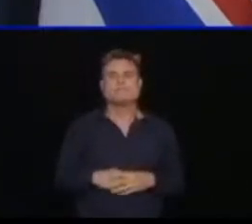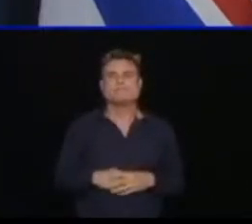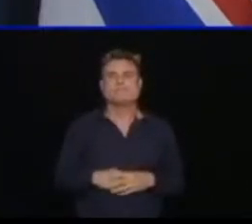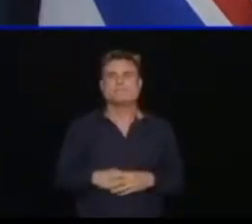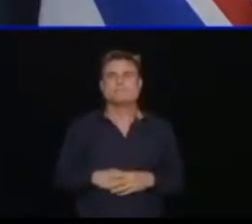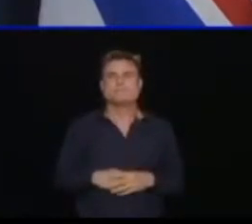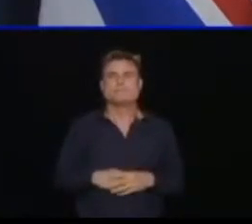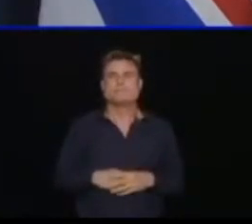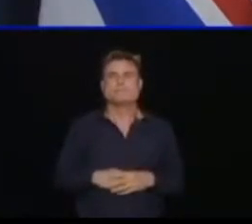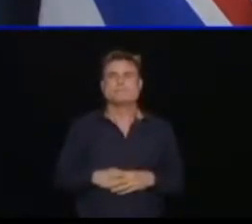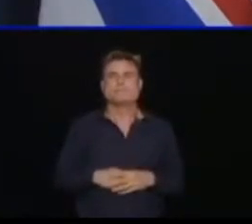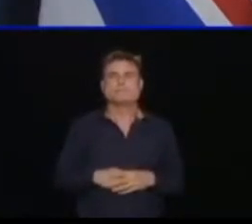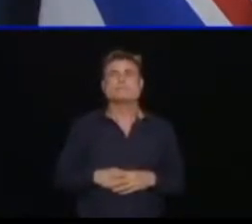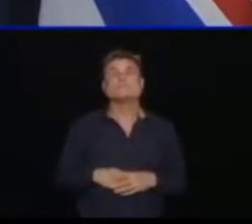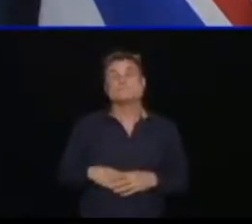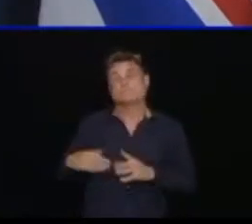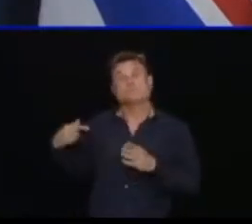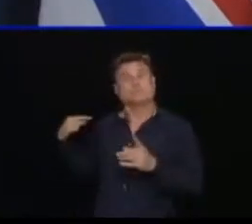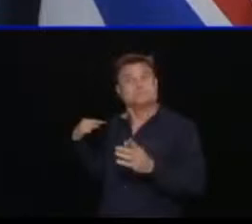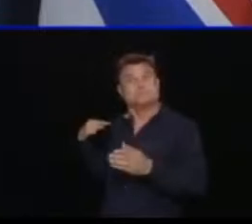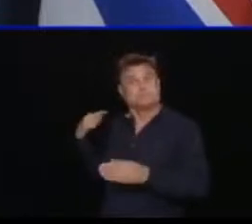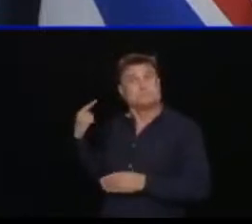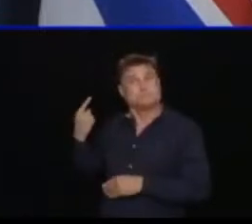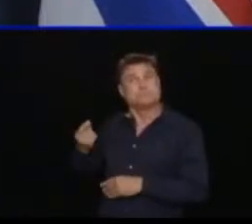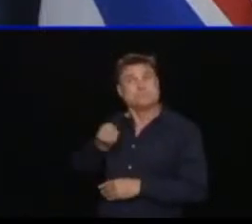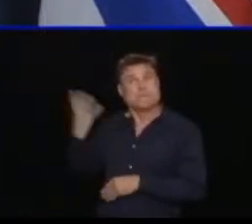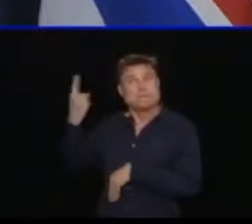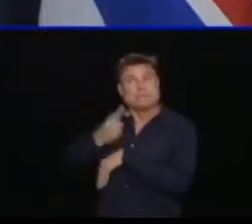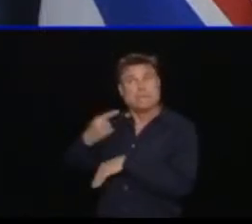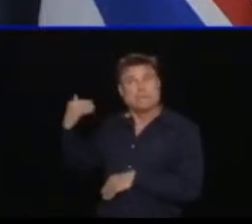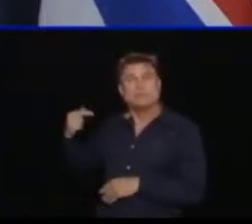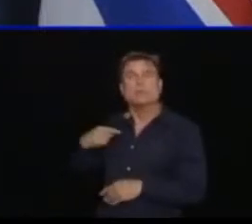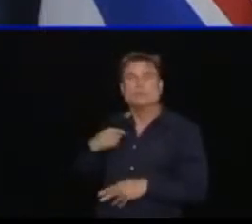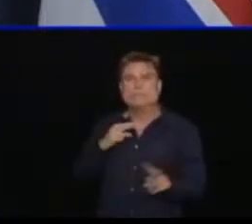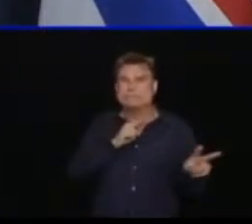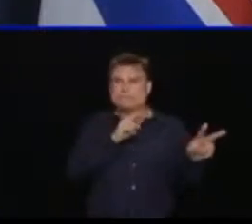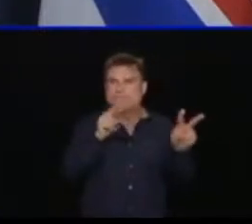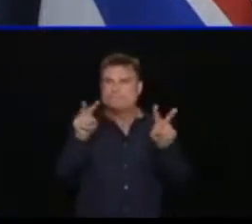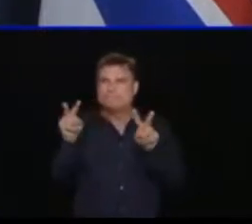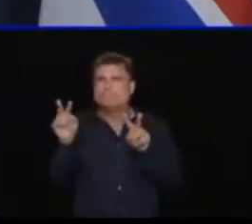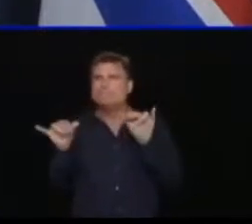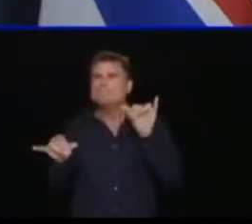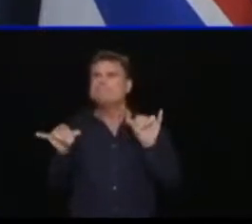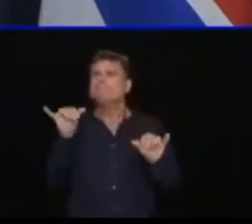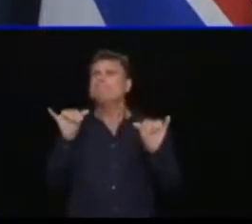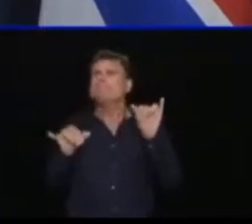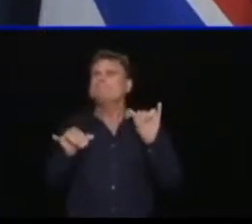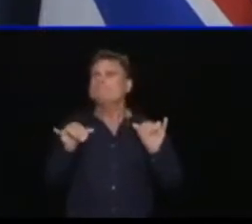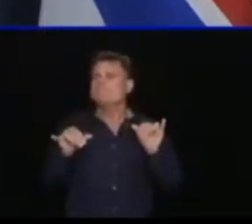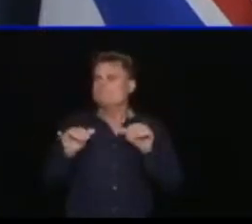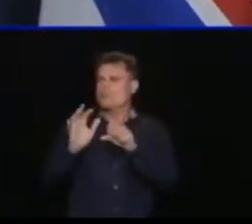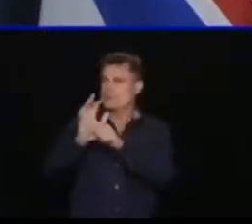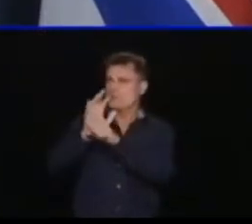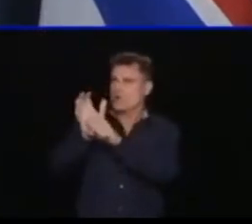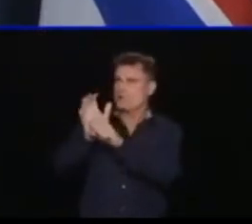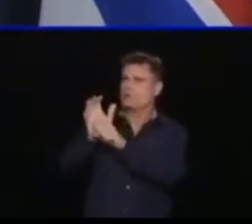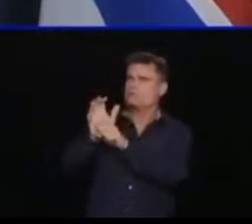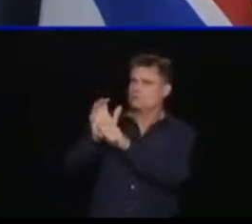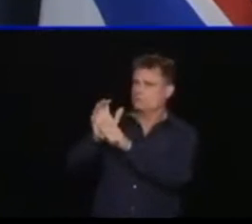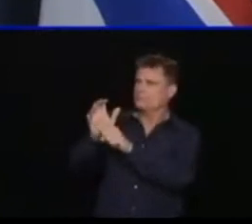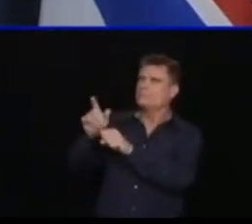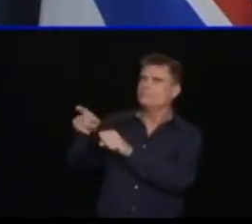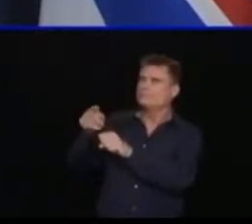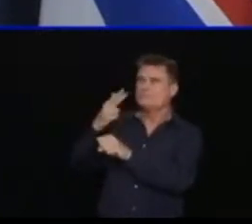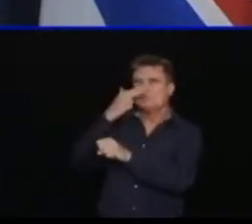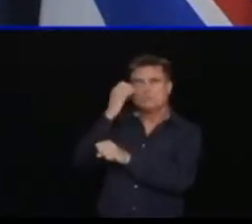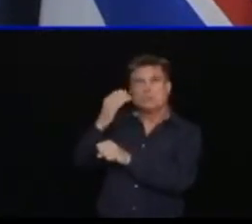所以他说，过去几个礼拜都是提醒大家这个疫情始终在我们身边，而且数字都在上